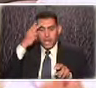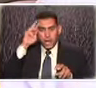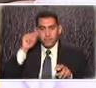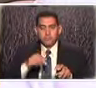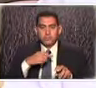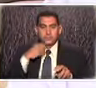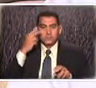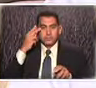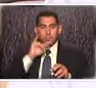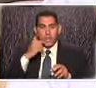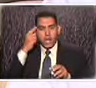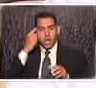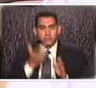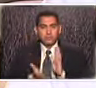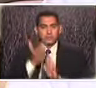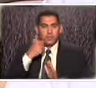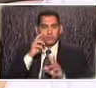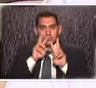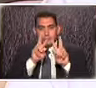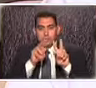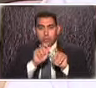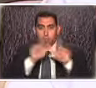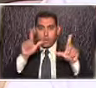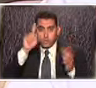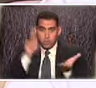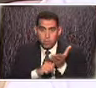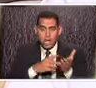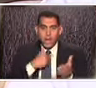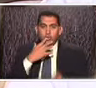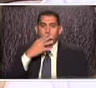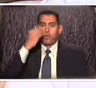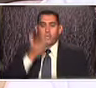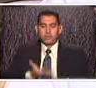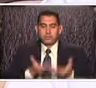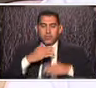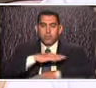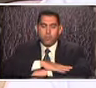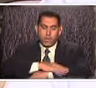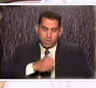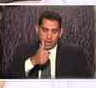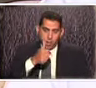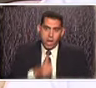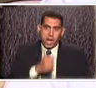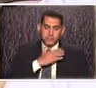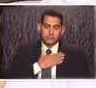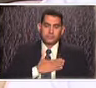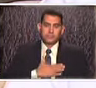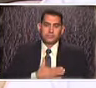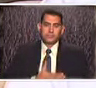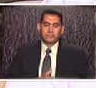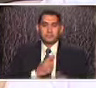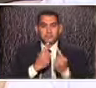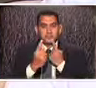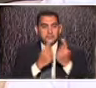لكن ربما يكون من افضل ما يمكن ان يطرح احياء الاساس الروحي الاخلاقي التربوي الذي يجعل الانسان